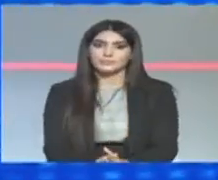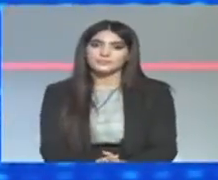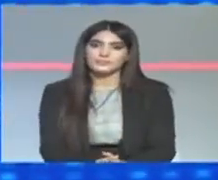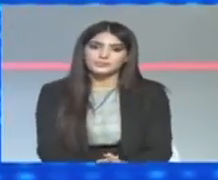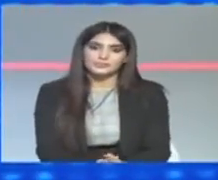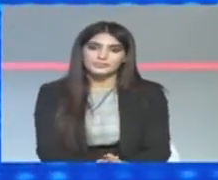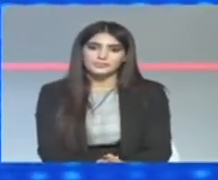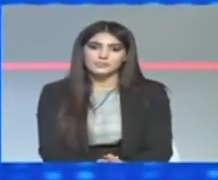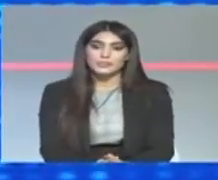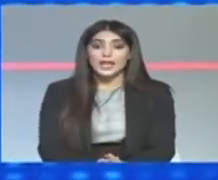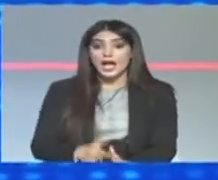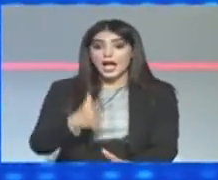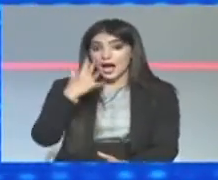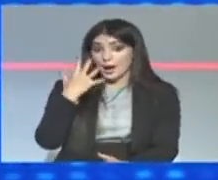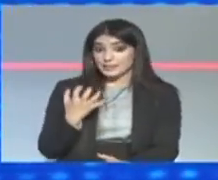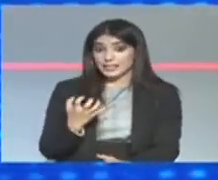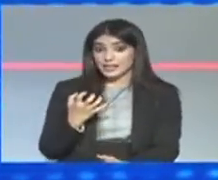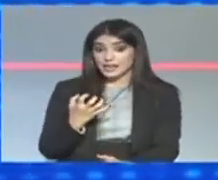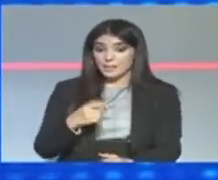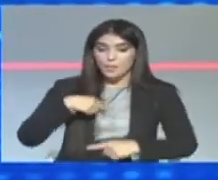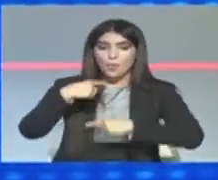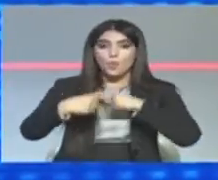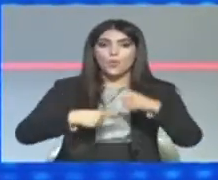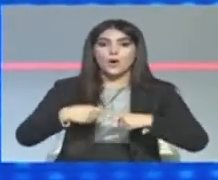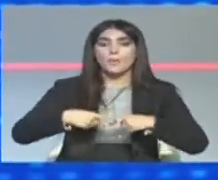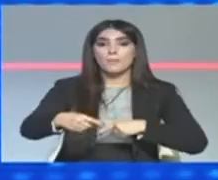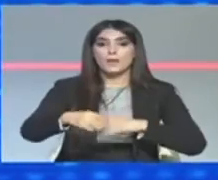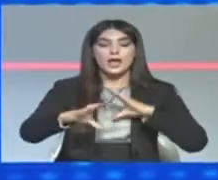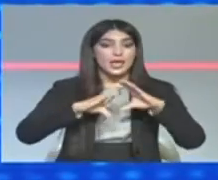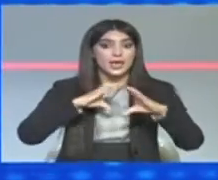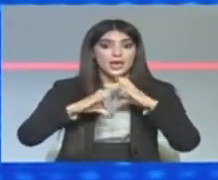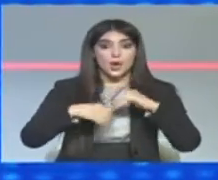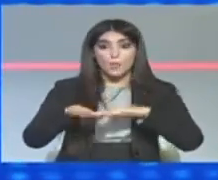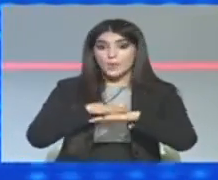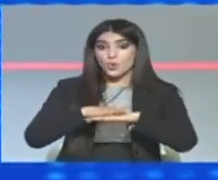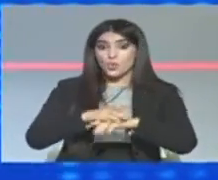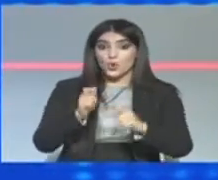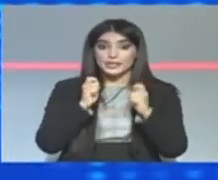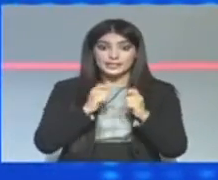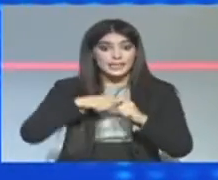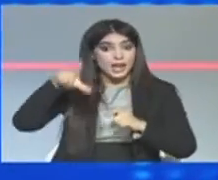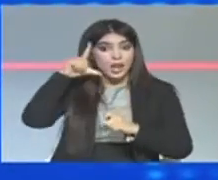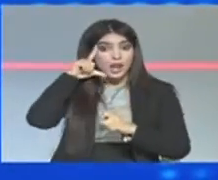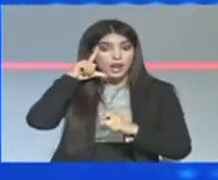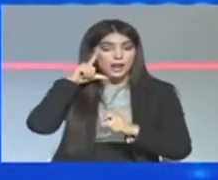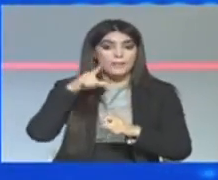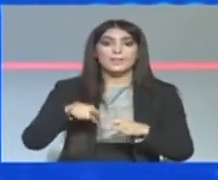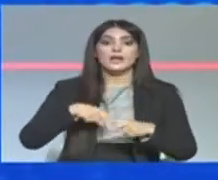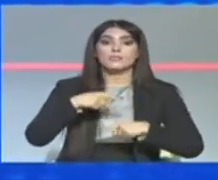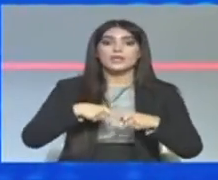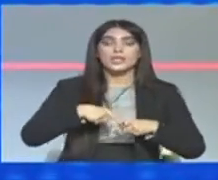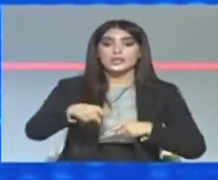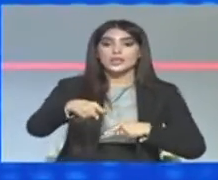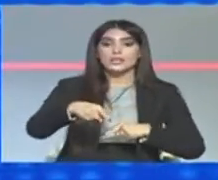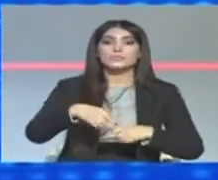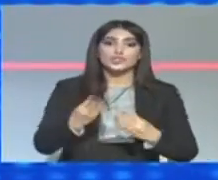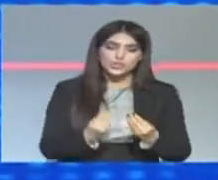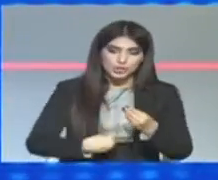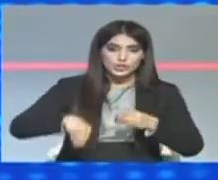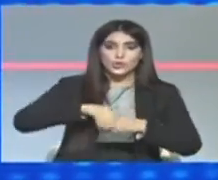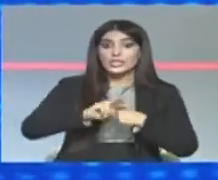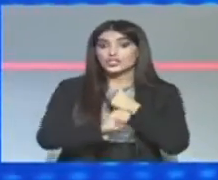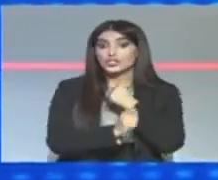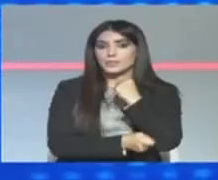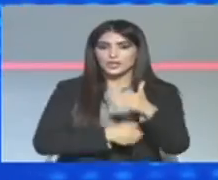لليوم الخامس على التوالي يتواصل ملتقى الحوار السياسي الليبي وسط توقعات بالترتيب في اشغاله حتى الاسبوع